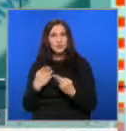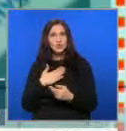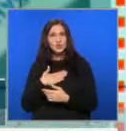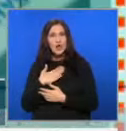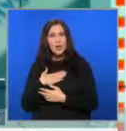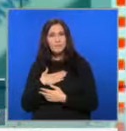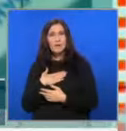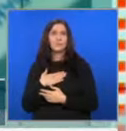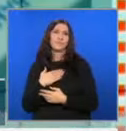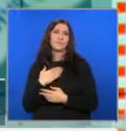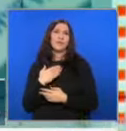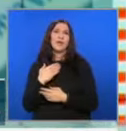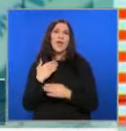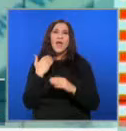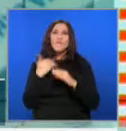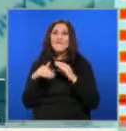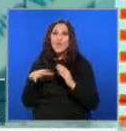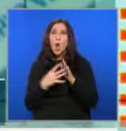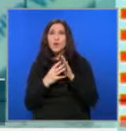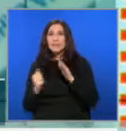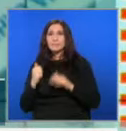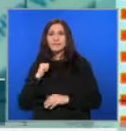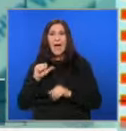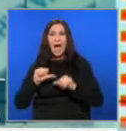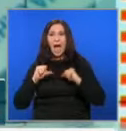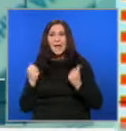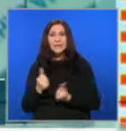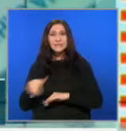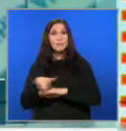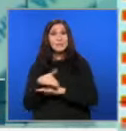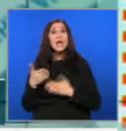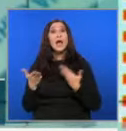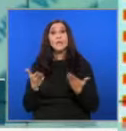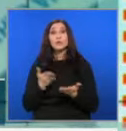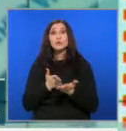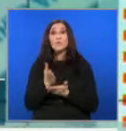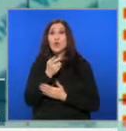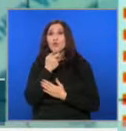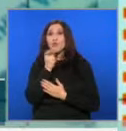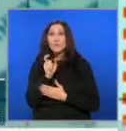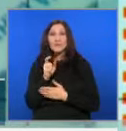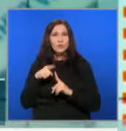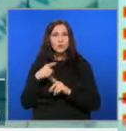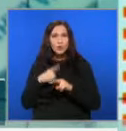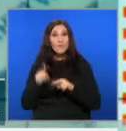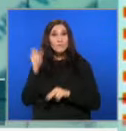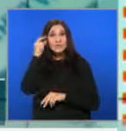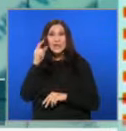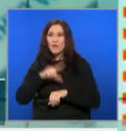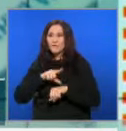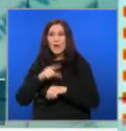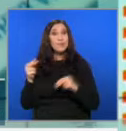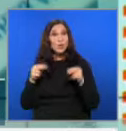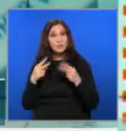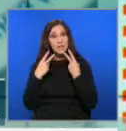има видеозапис от агенция Митници, където според думите на Тошко Йорданов, който е председател на Временната комисия,